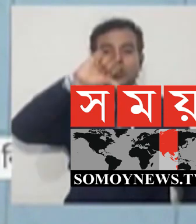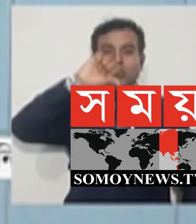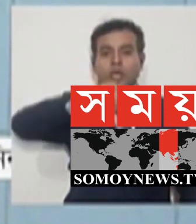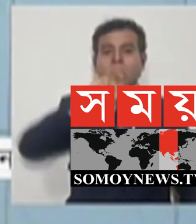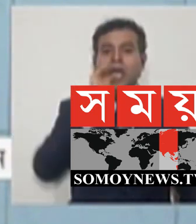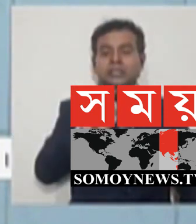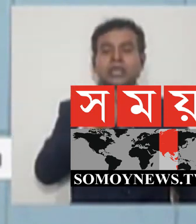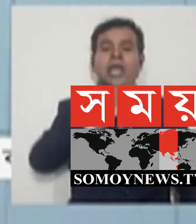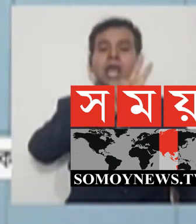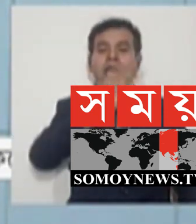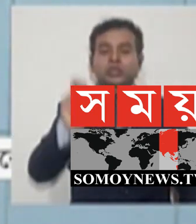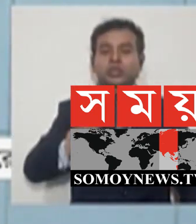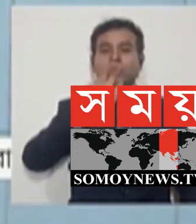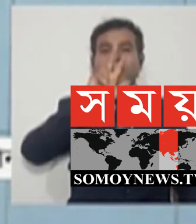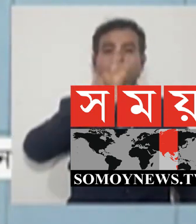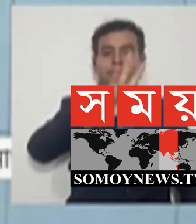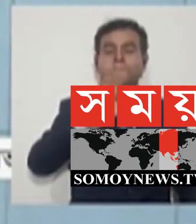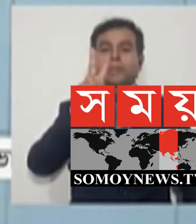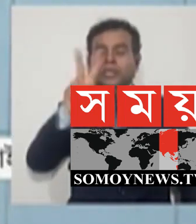এ পর্যন্ত দেওয়া হয়েছে